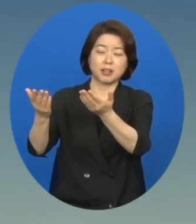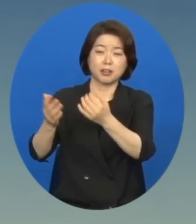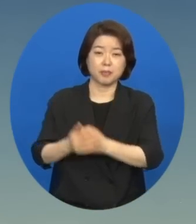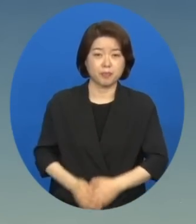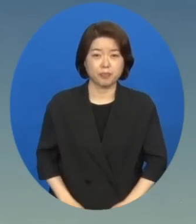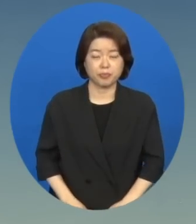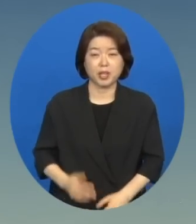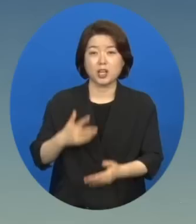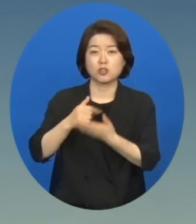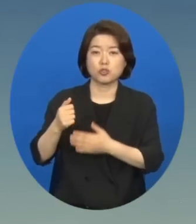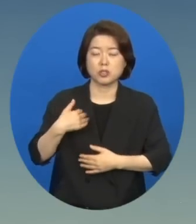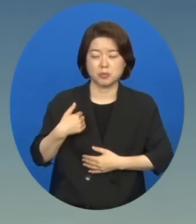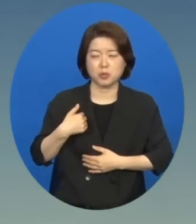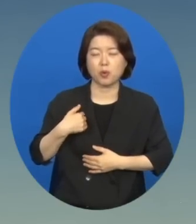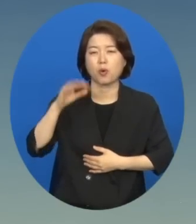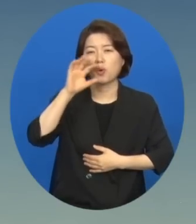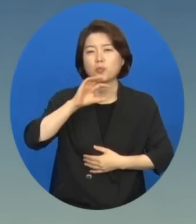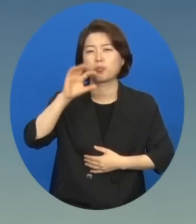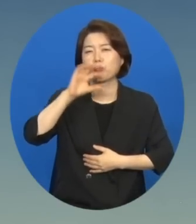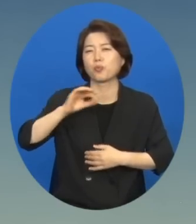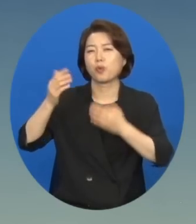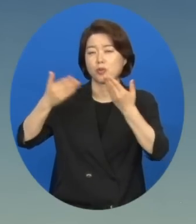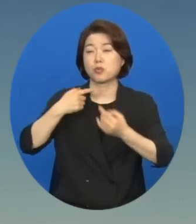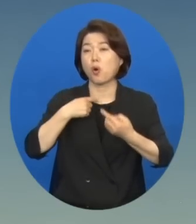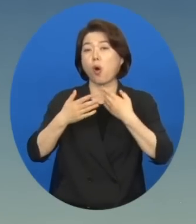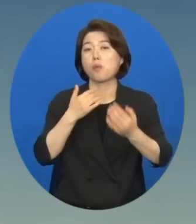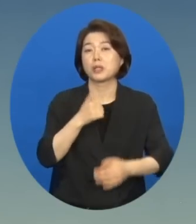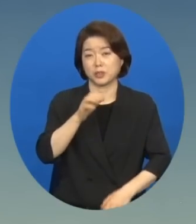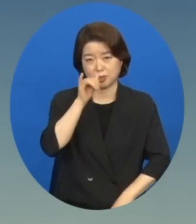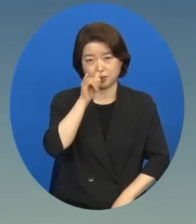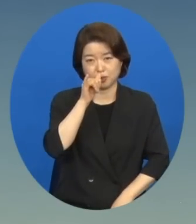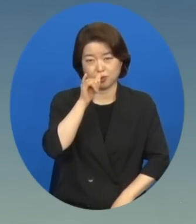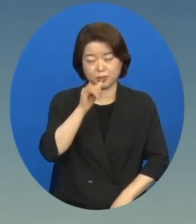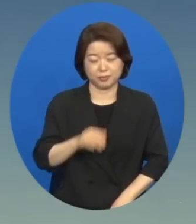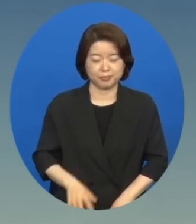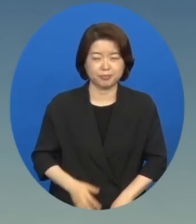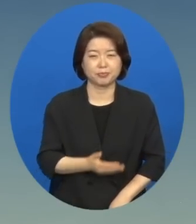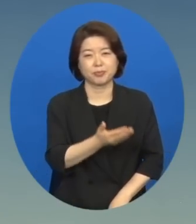그러면서 주님이 저를 다루게 하시는 그 경험을 했어요. 여러분,